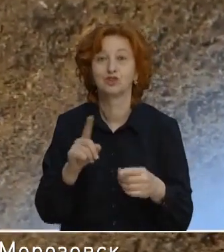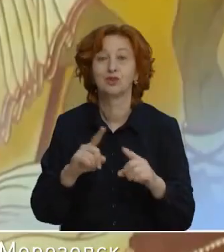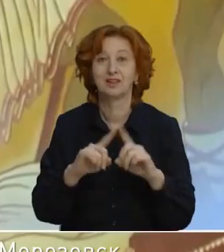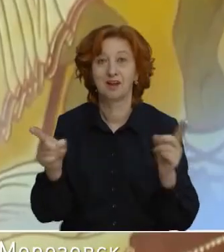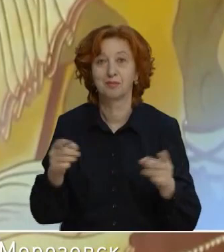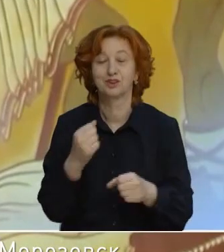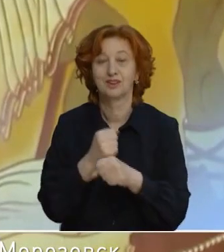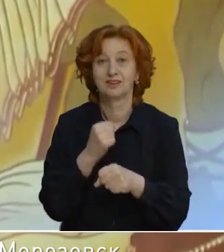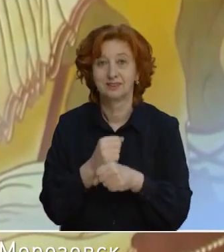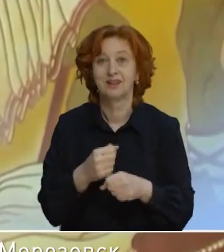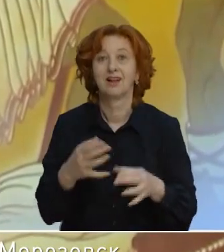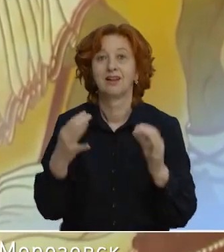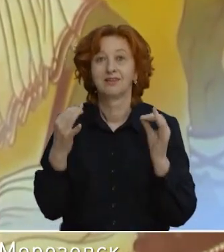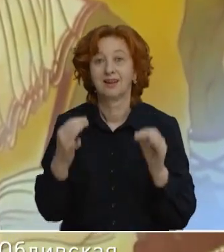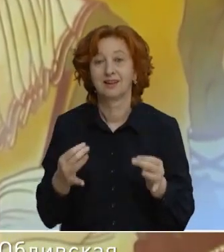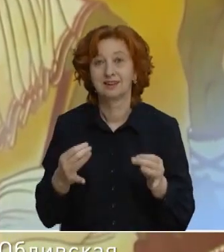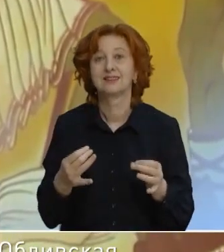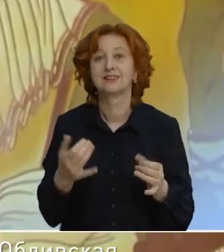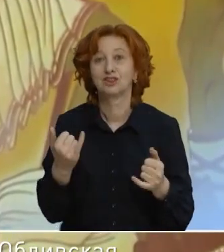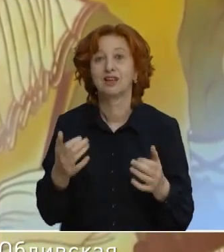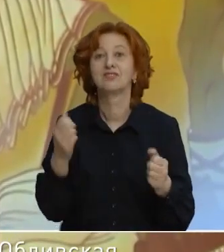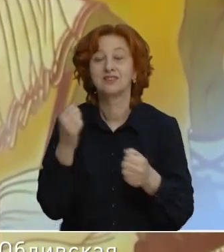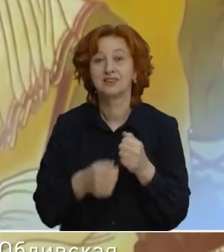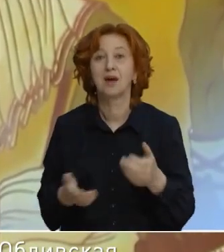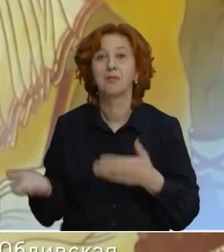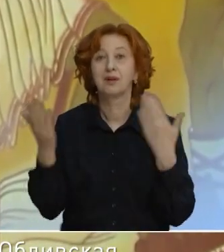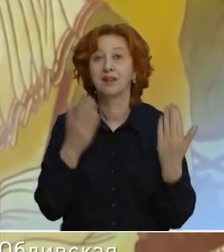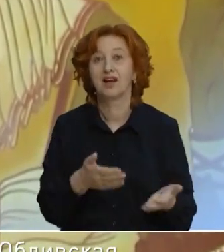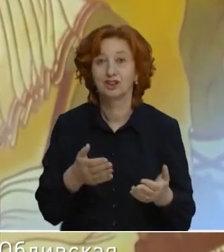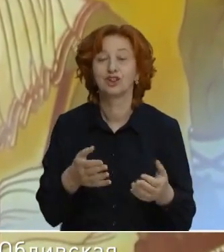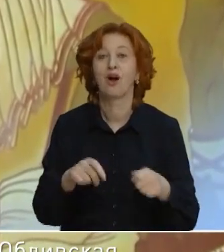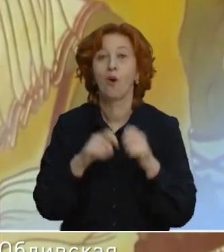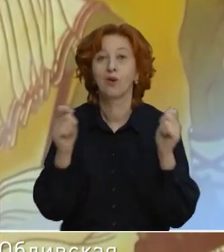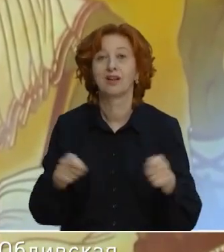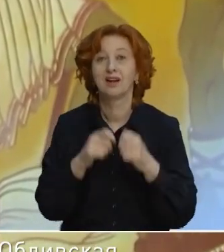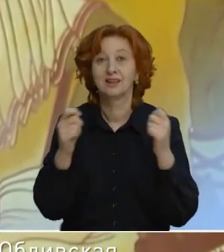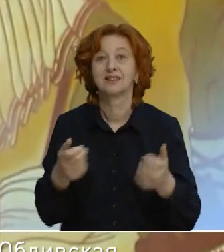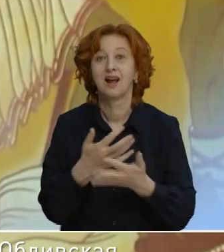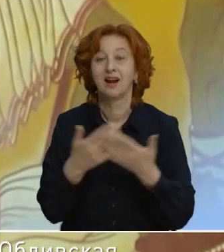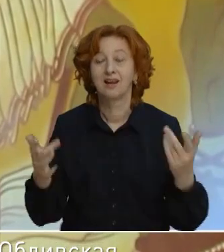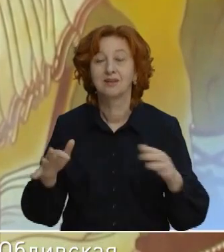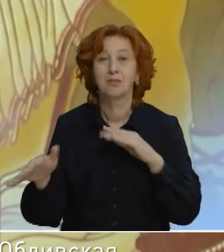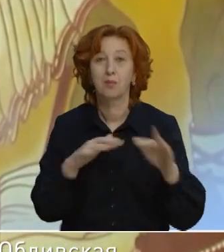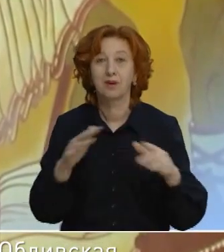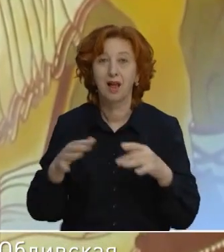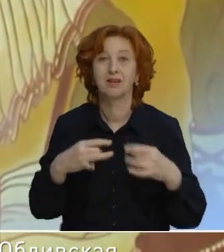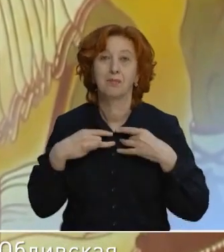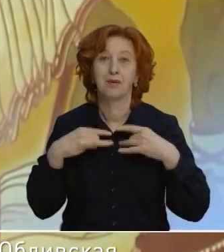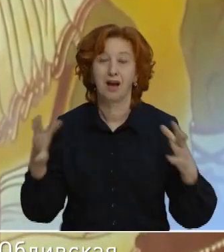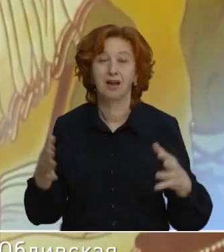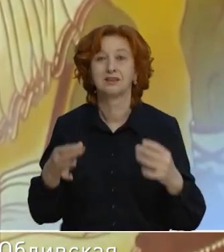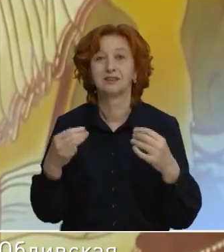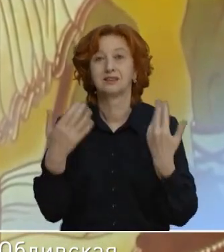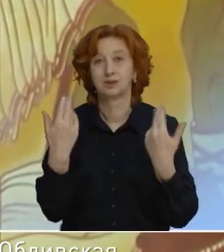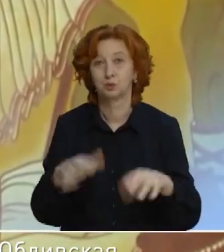эры. Нас директор Вадим Иванович всегда приглашает на открытие всех праздников – на различные мероприятия. И еще мы